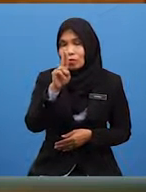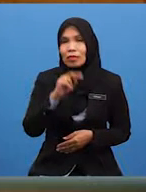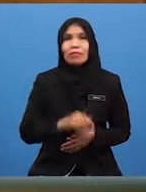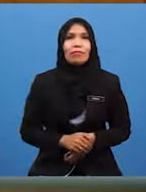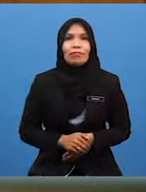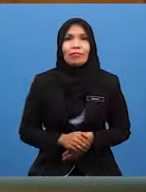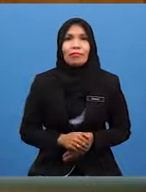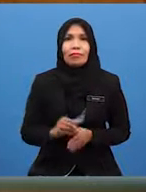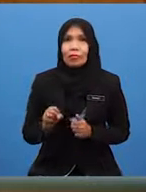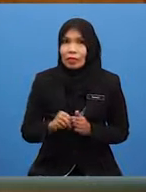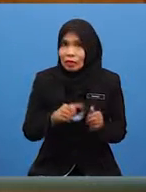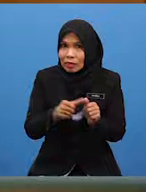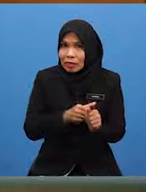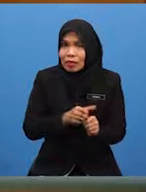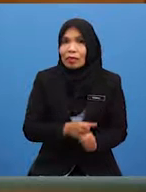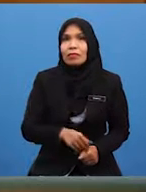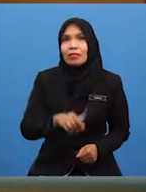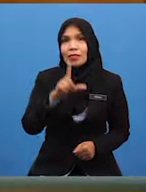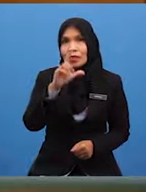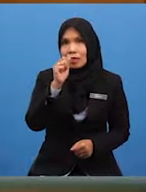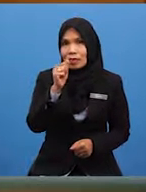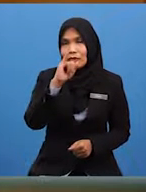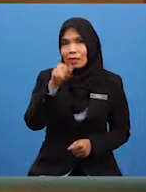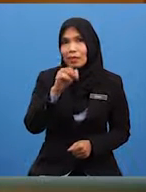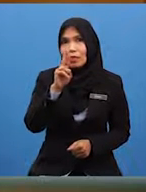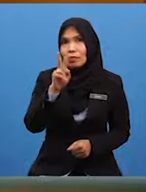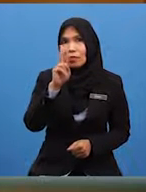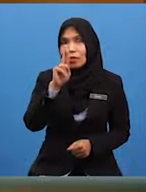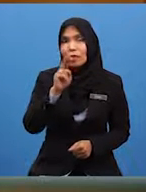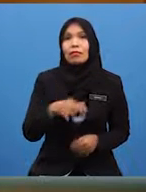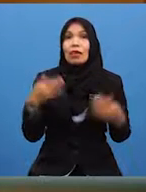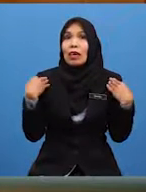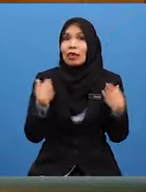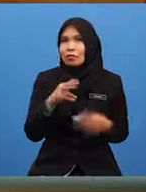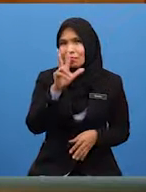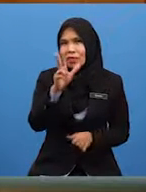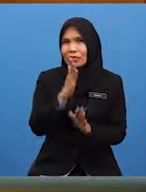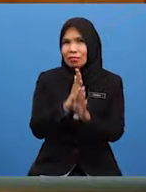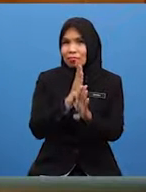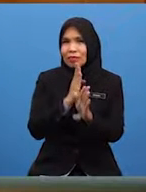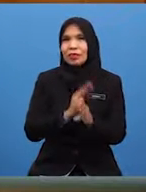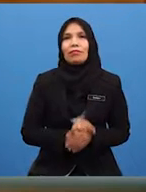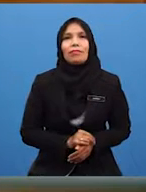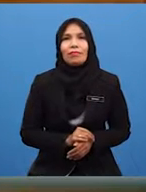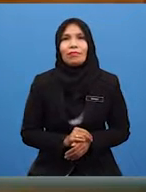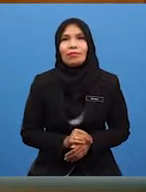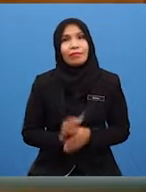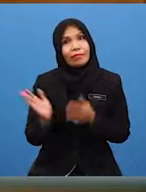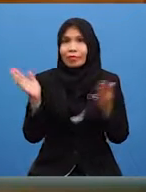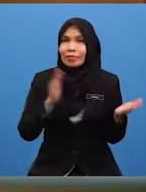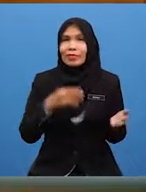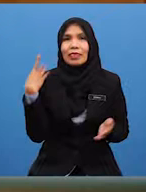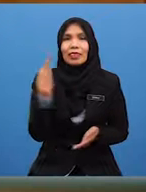mempunyai 3 baris. Mari kita kenal kedudukan titik-titik Braille